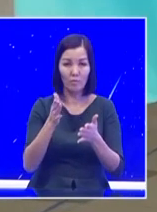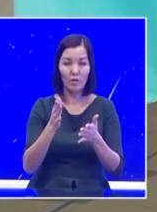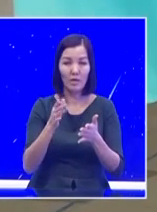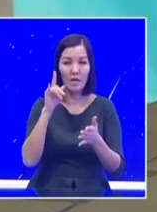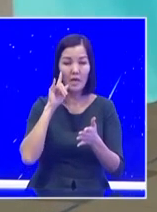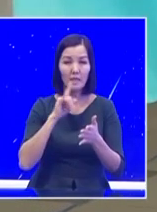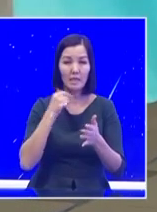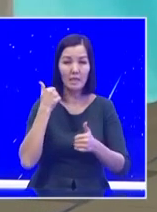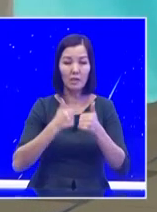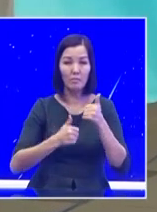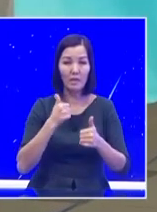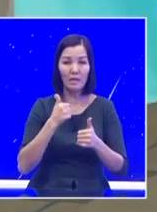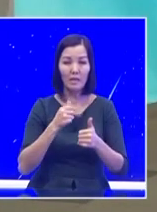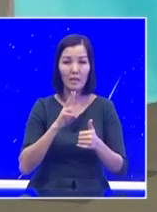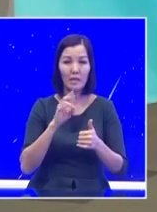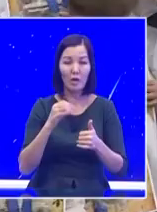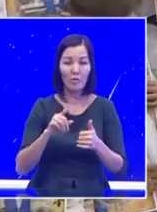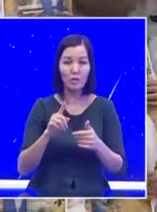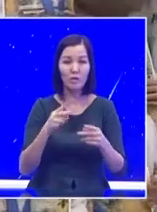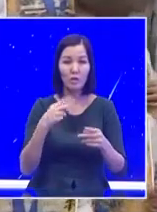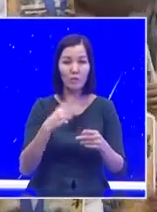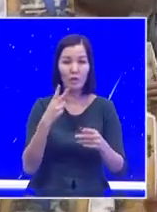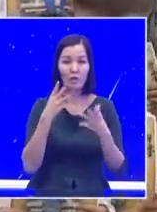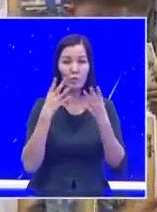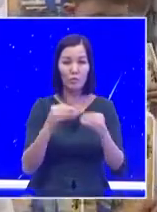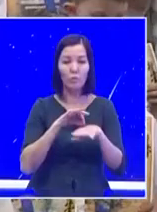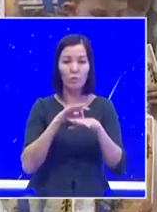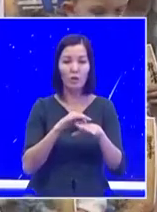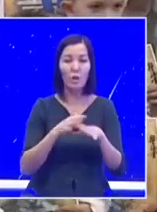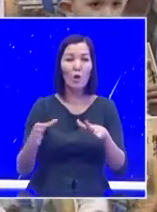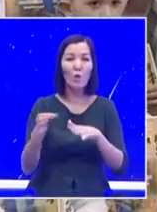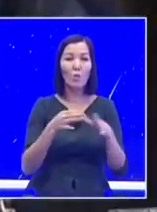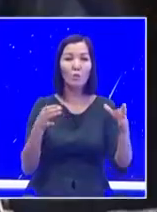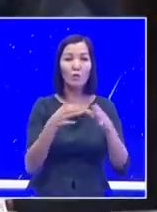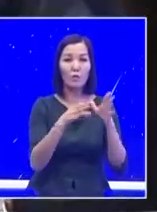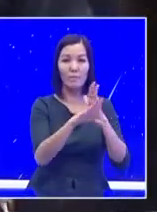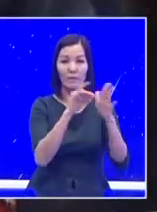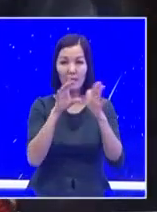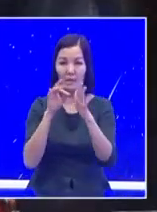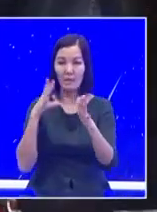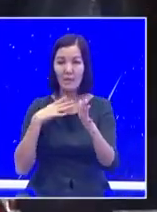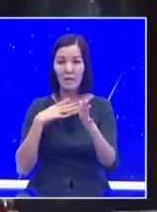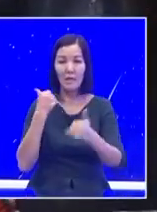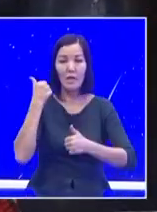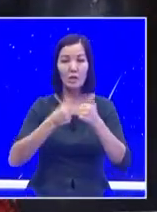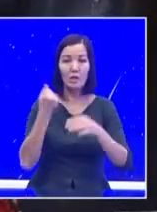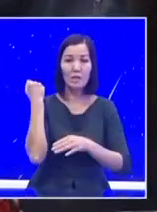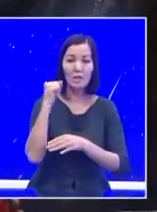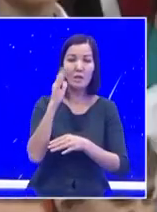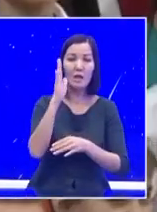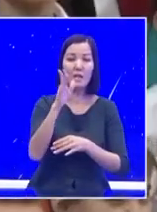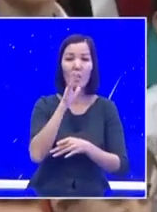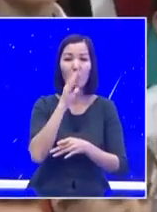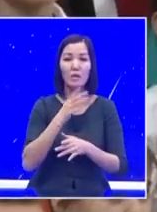Қазақстан чемпионаты, наурыздың 22-сі. Жалпы бұл турнир облыс құрамасы сапына іріктеу кезеңі. Жарыстың жеңімпаздары алдағы